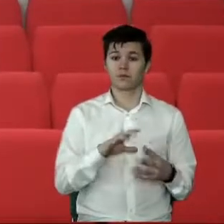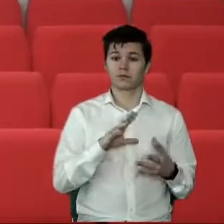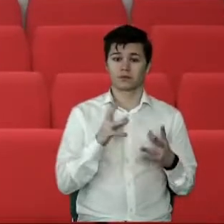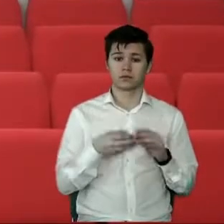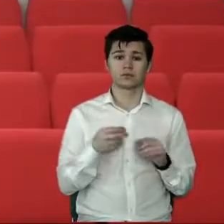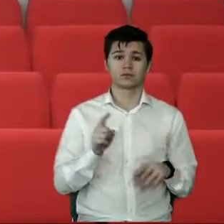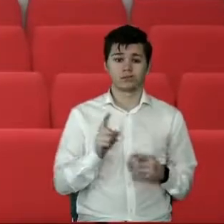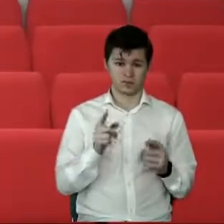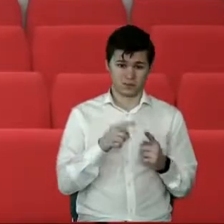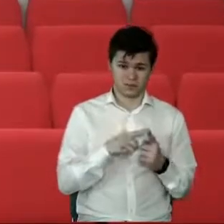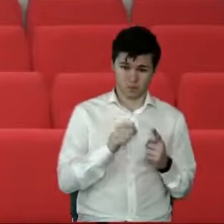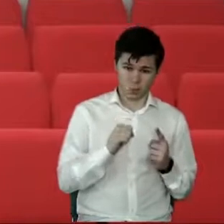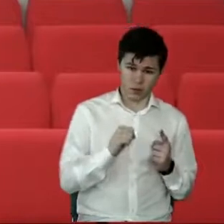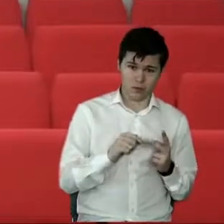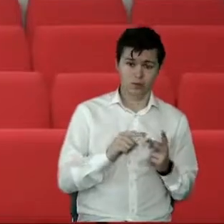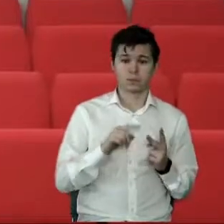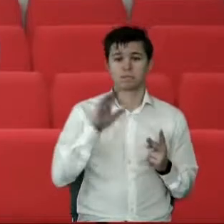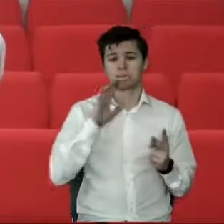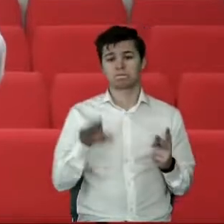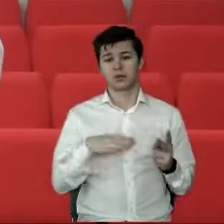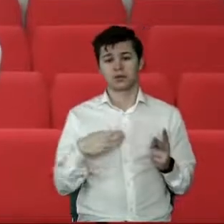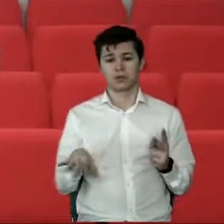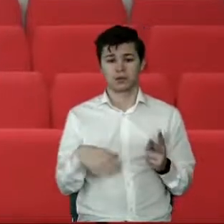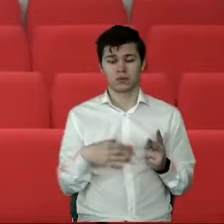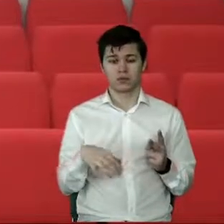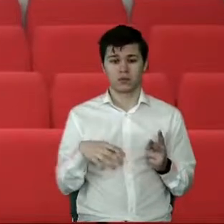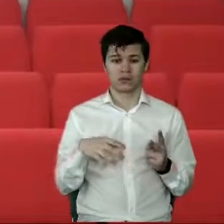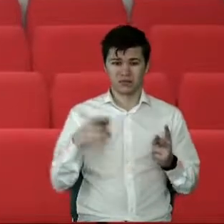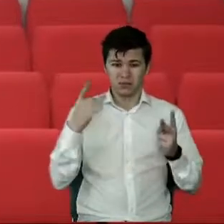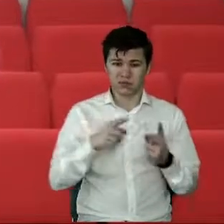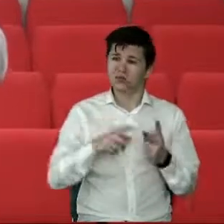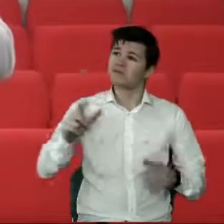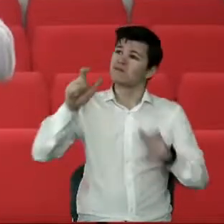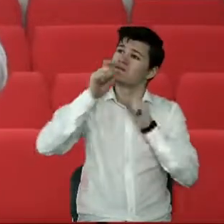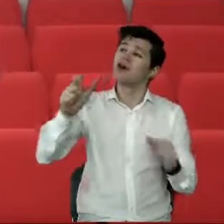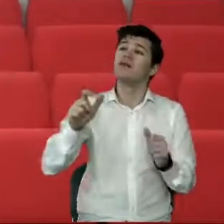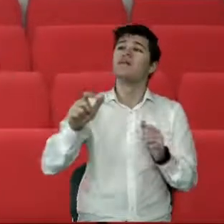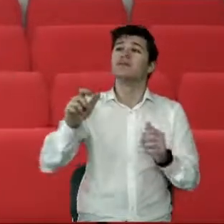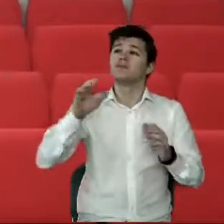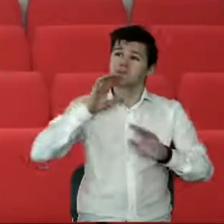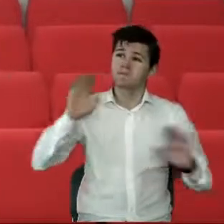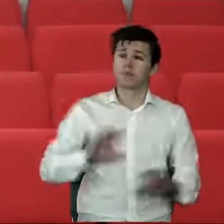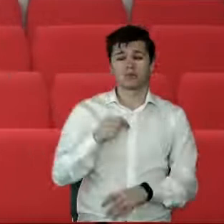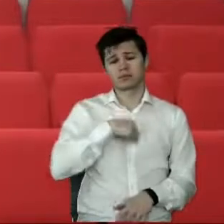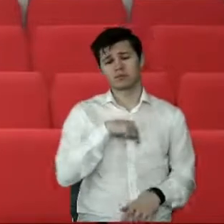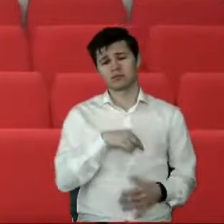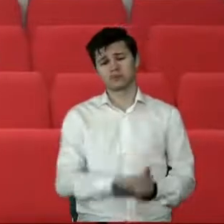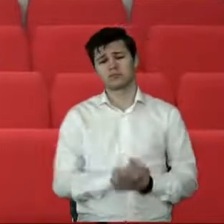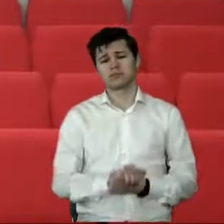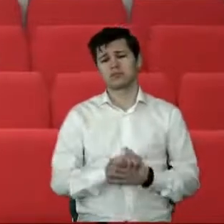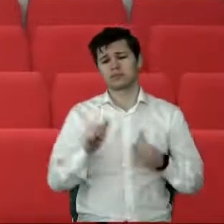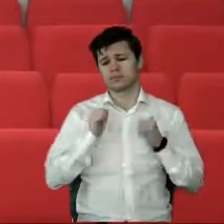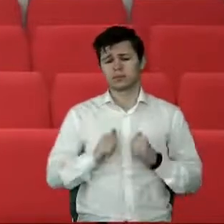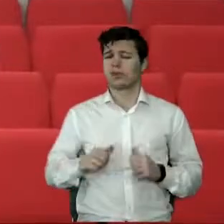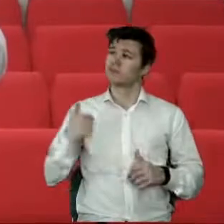двух людей. Два человека возвысили свой голос к Господу. Они пребывали в спокойствии и в мире. Они пребывали